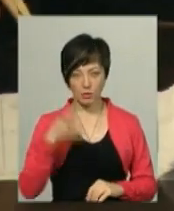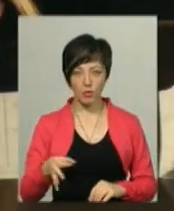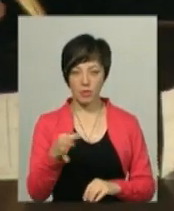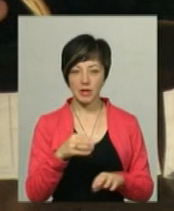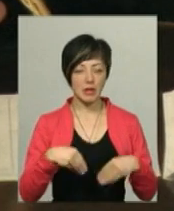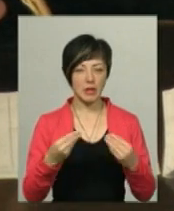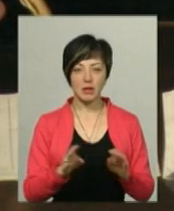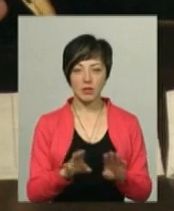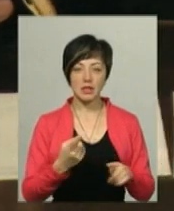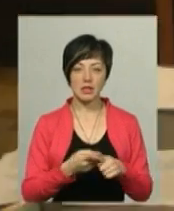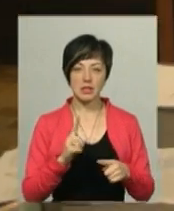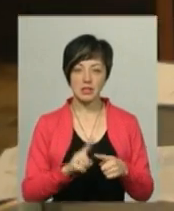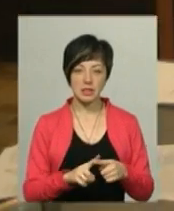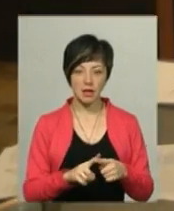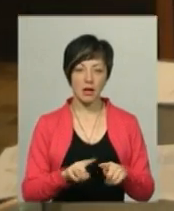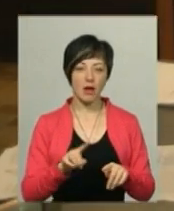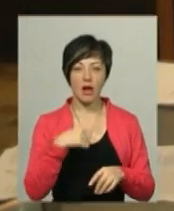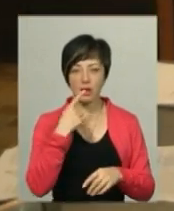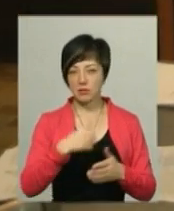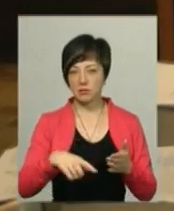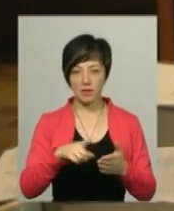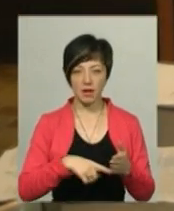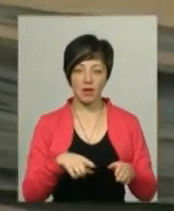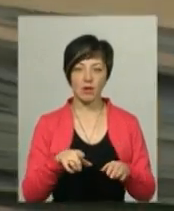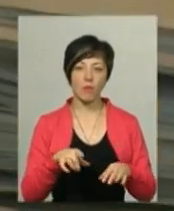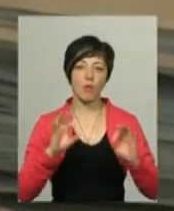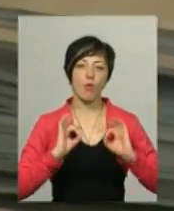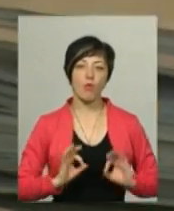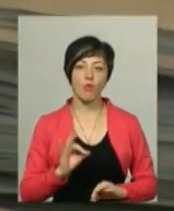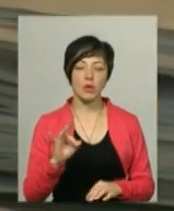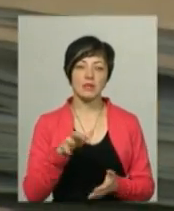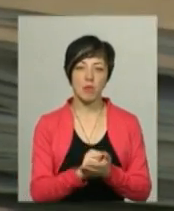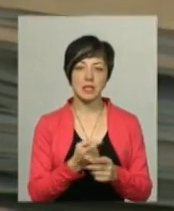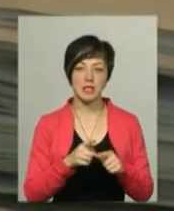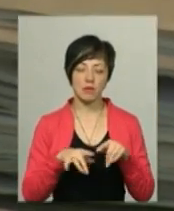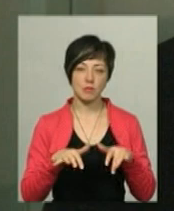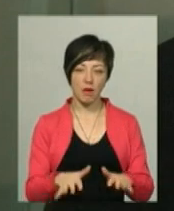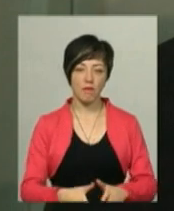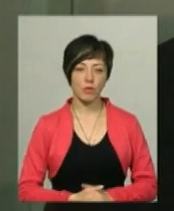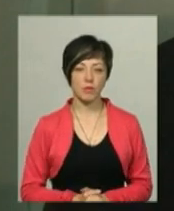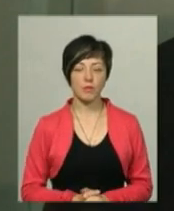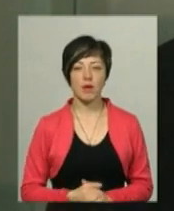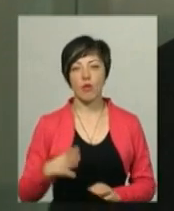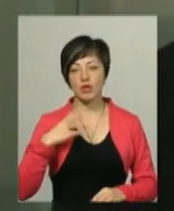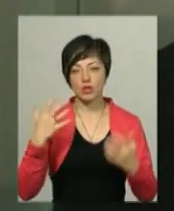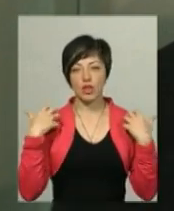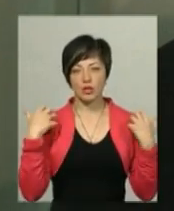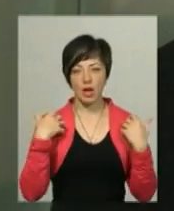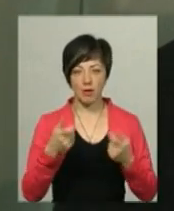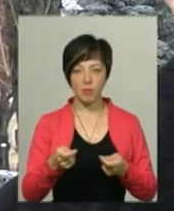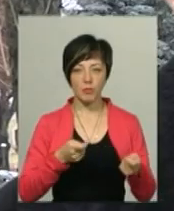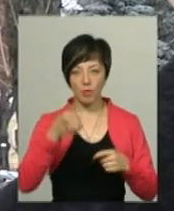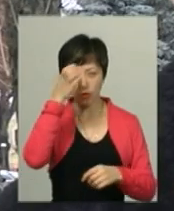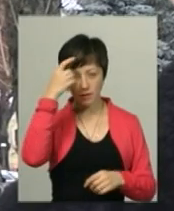їх не надають. Це спростовує прокурор Віктор Арсенюк, який займається справою екс-керівника департаменту освіти та науки Хмельницької міської ради Романа